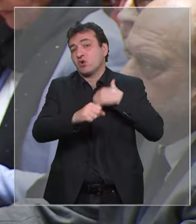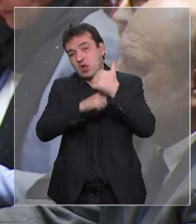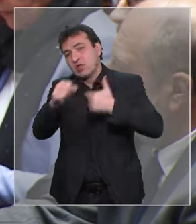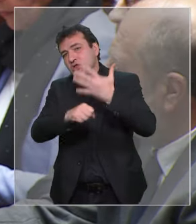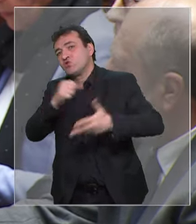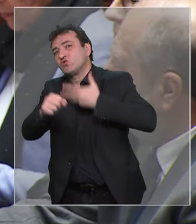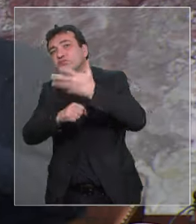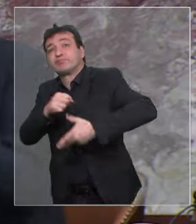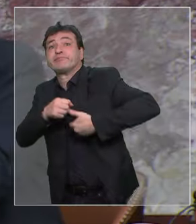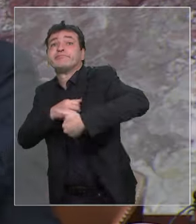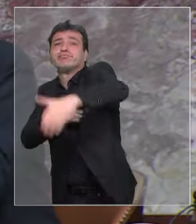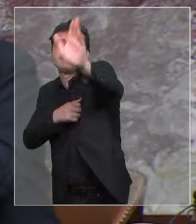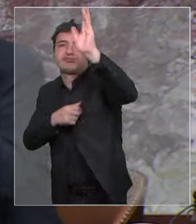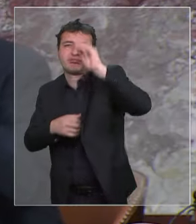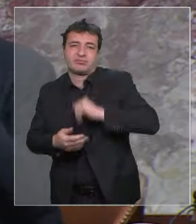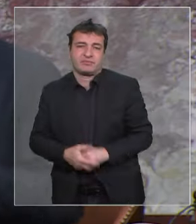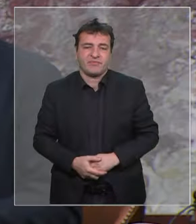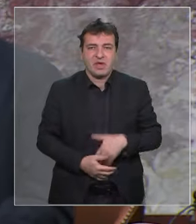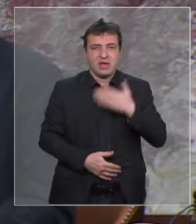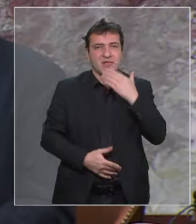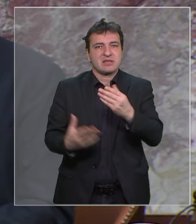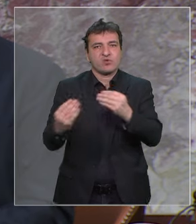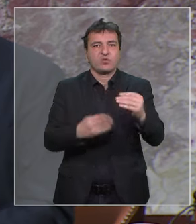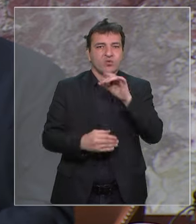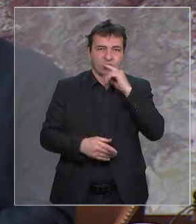Merci beaucoup, Monsieur le Ministre.